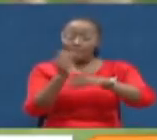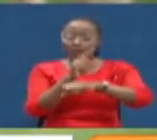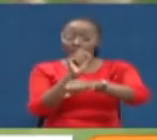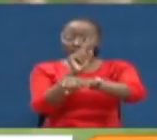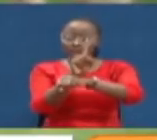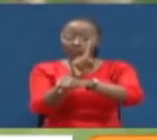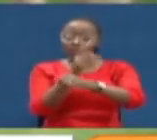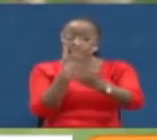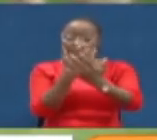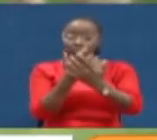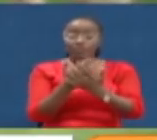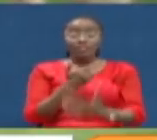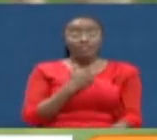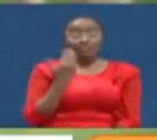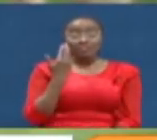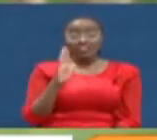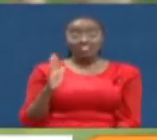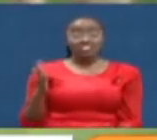which they have the evidence.